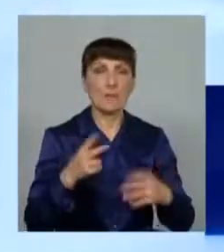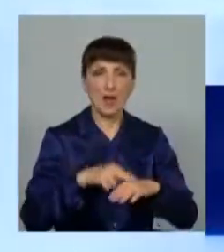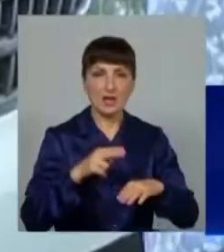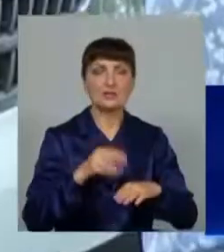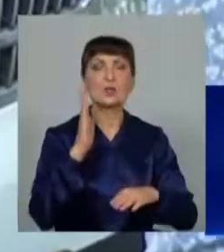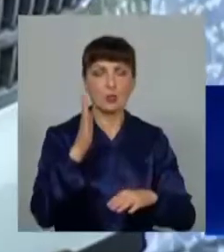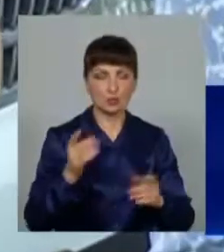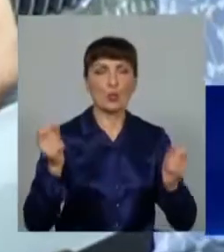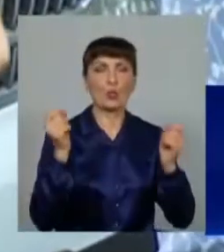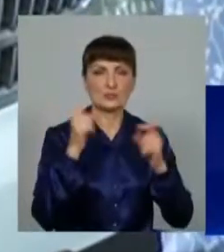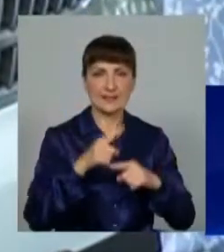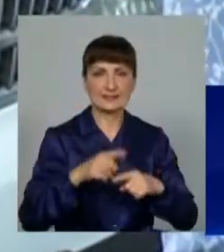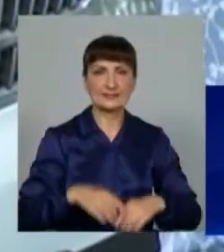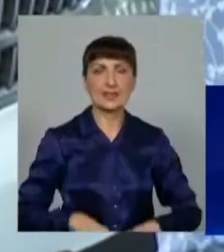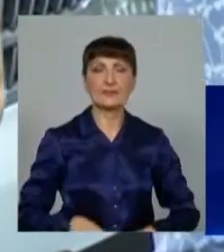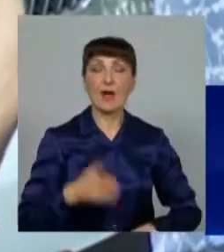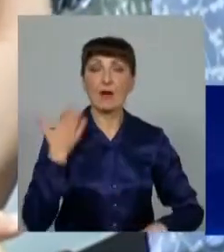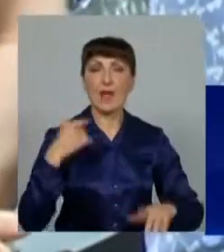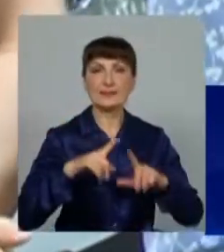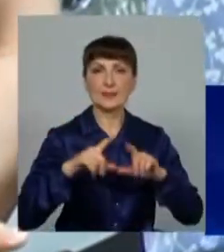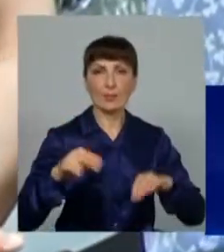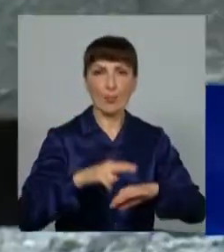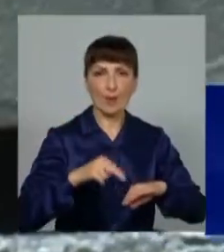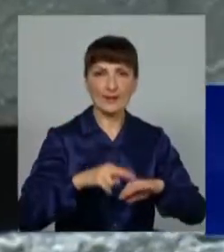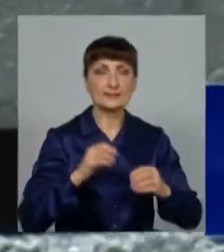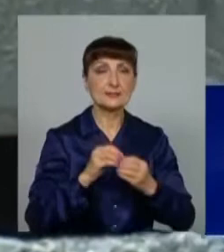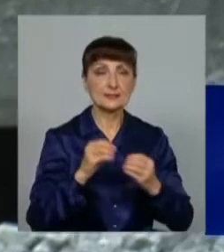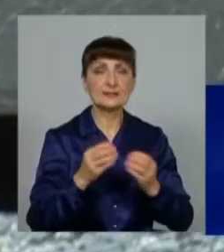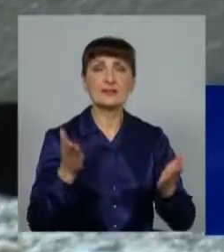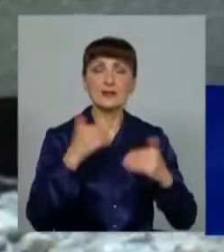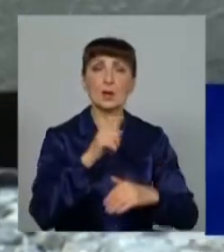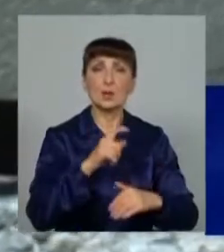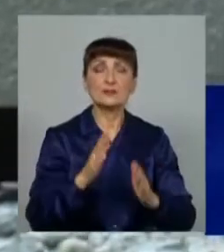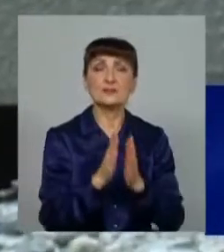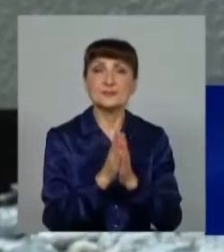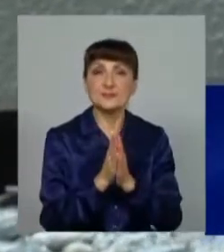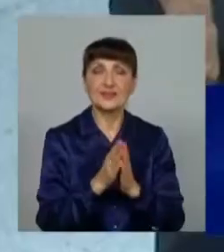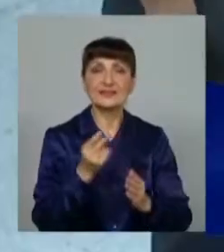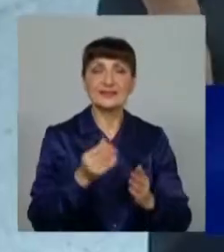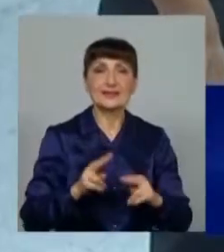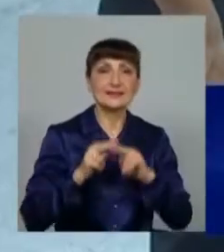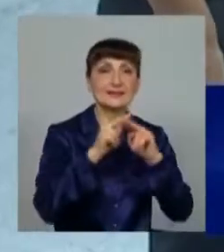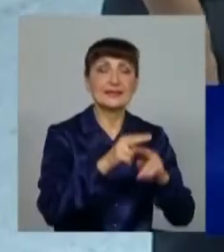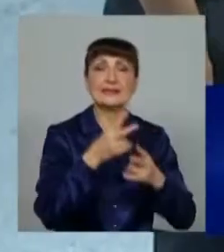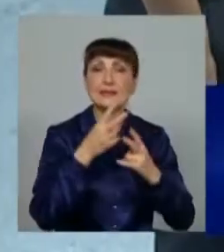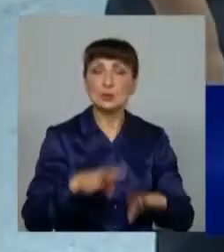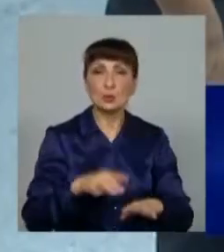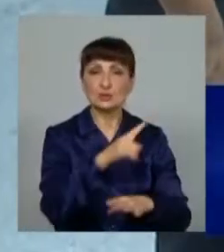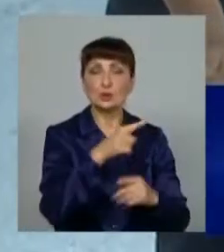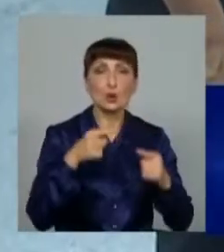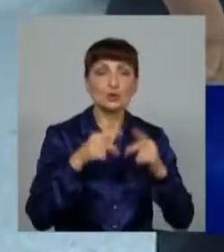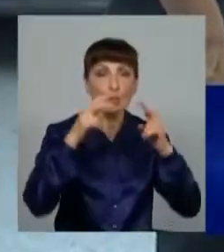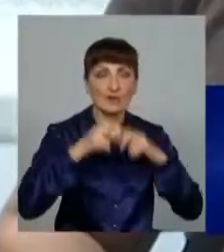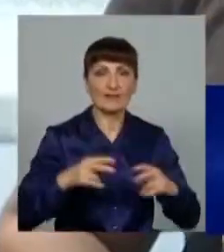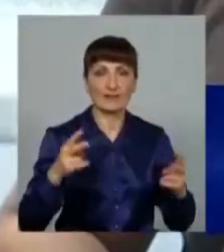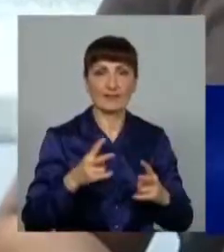правоохранителям только предстоит разобраться. Ранее в департаменте полиции неоднократно призывали граждан воздержаться от вложения денег в сомнительные сделки, связанные